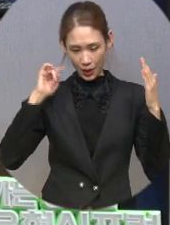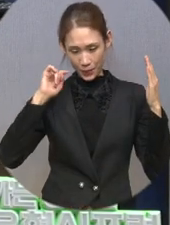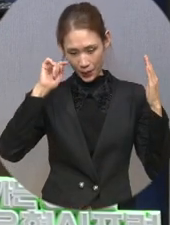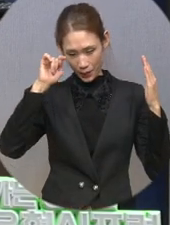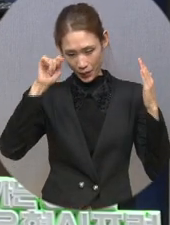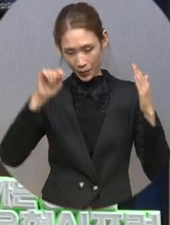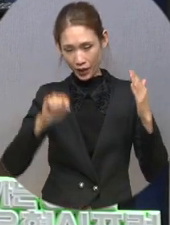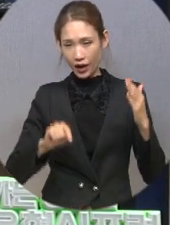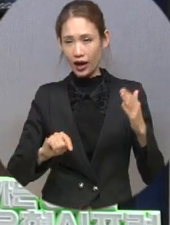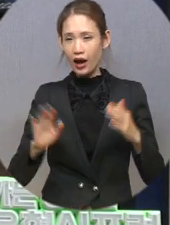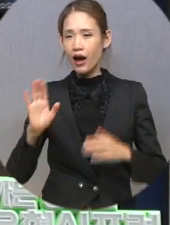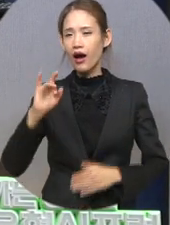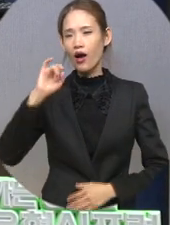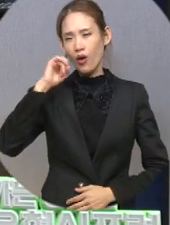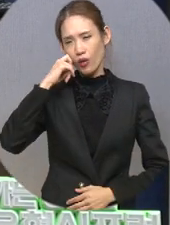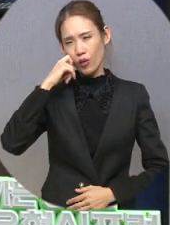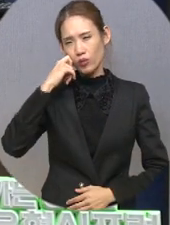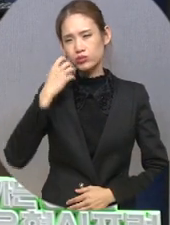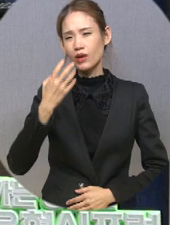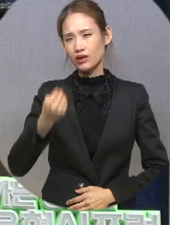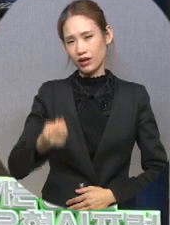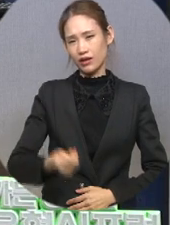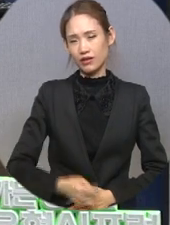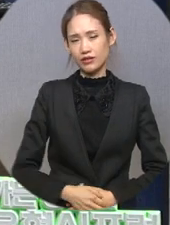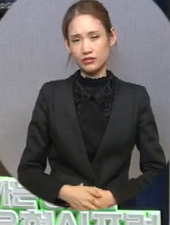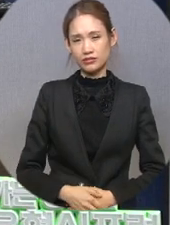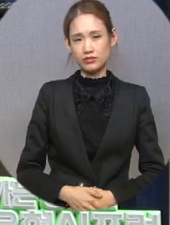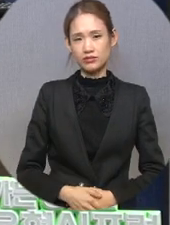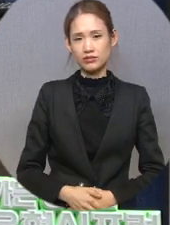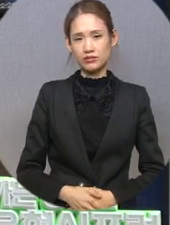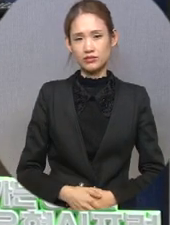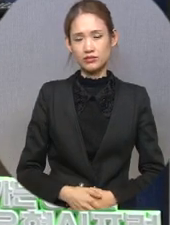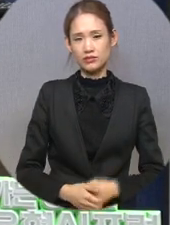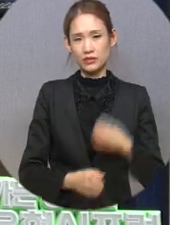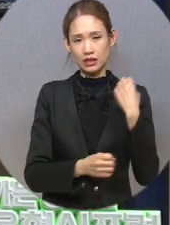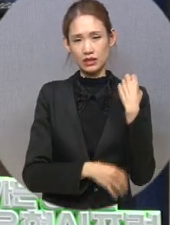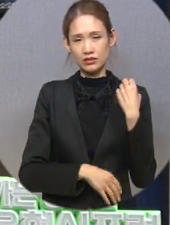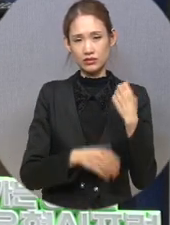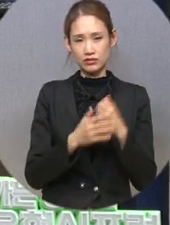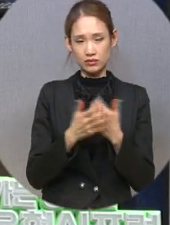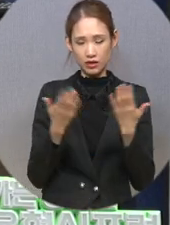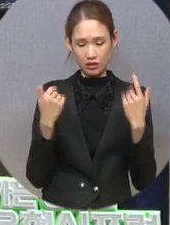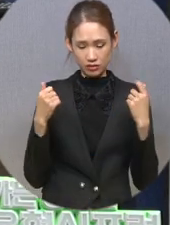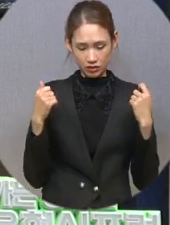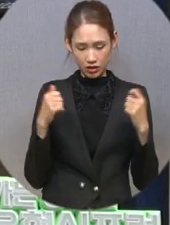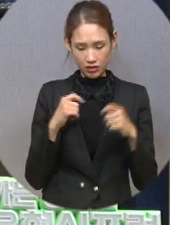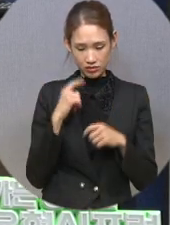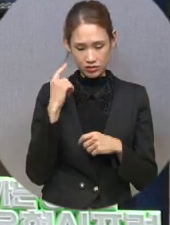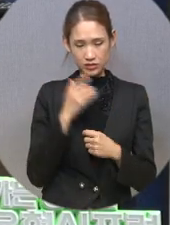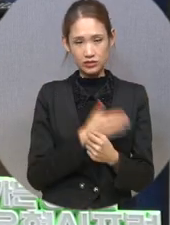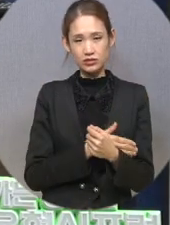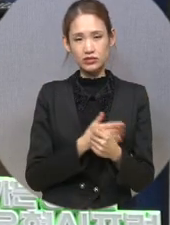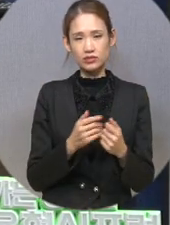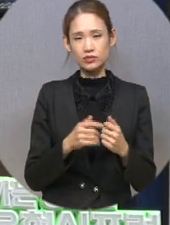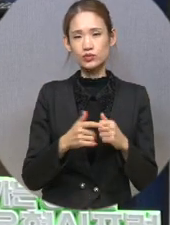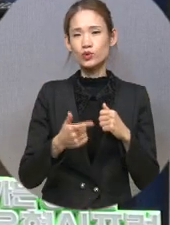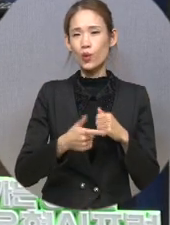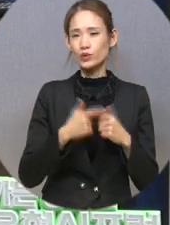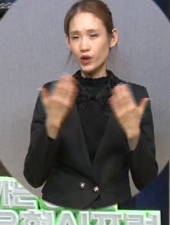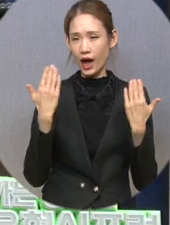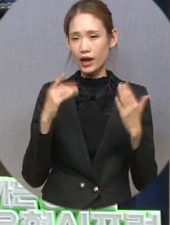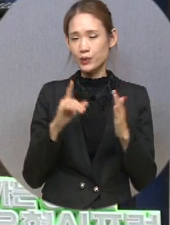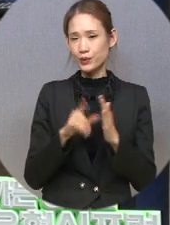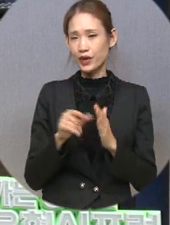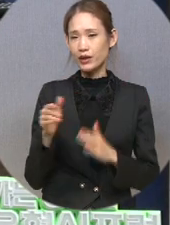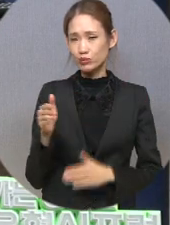더 어려워지는 게 아닌가 싶습니다. 따라서 아까도 우리가 저 기초 기본 학력 이야기를 했습니다만은 초등학교 때부터 수준에